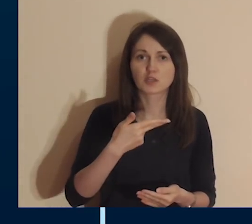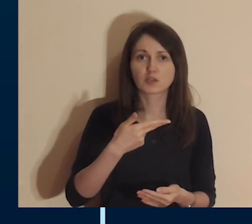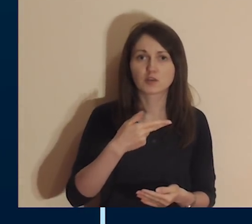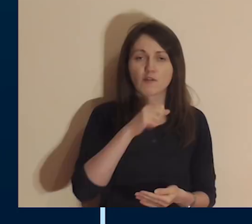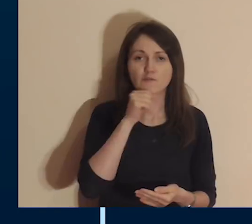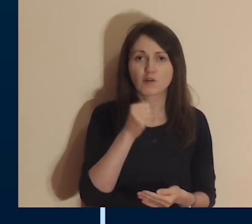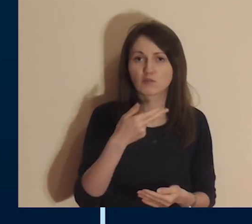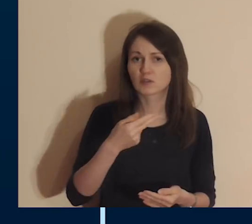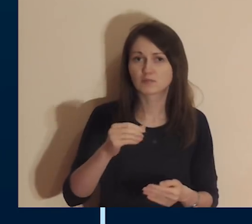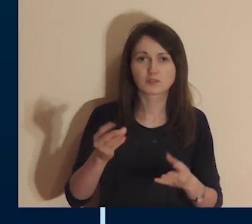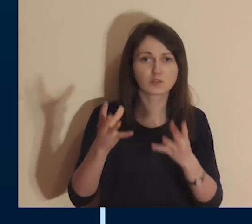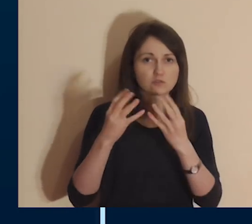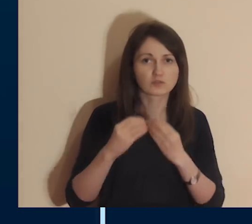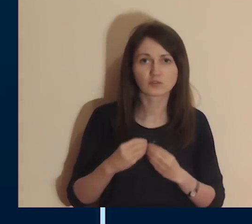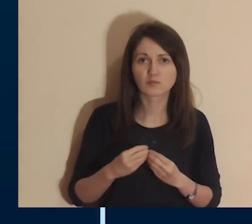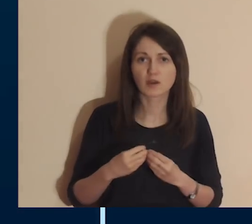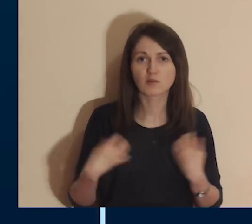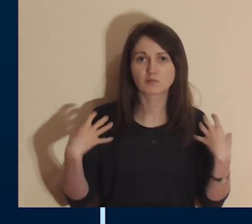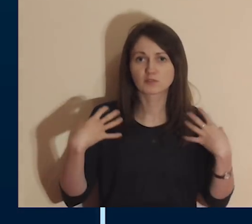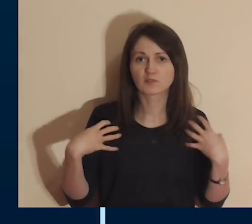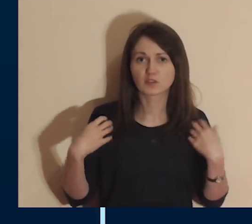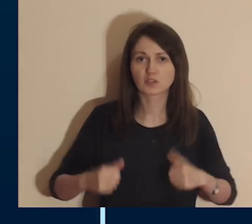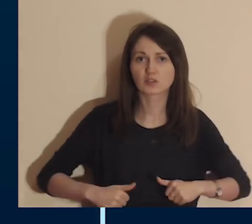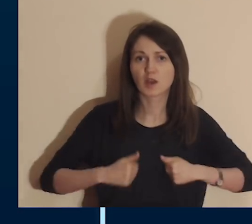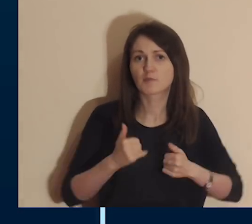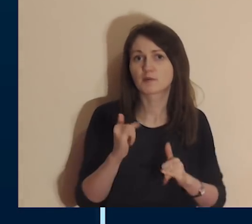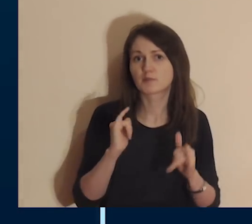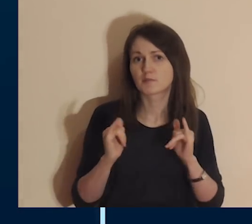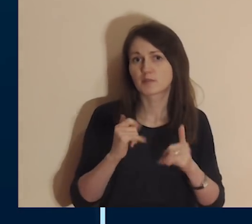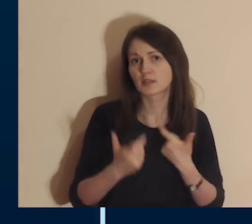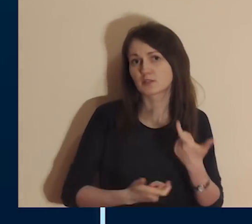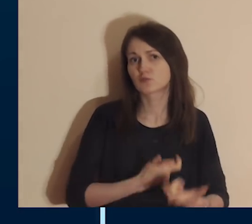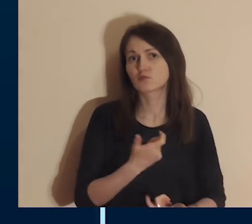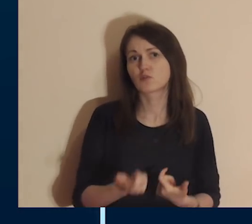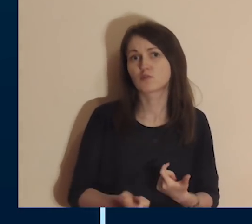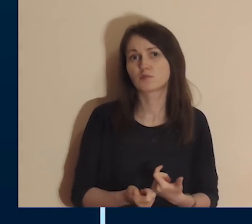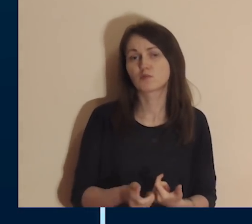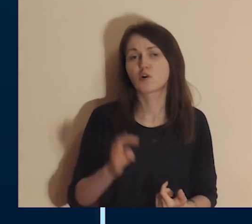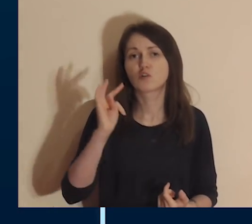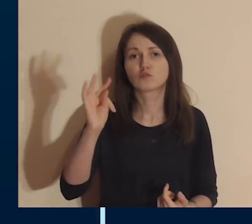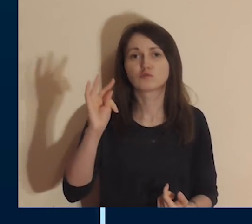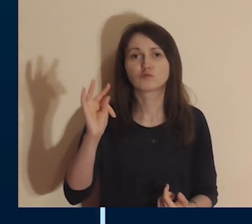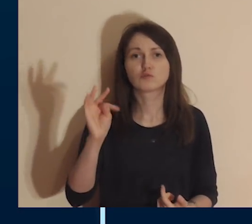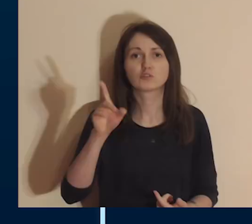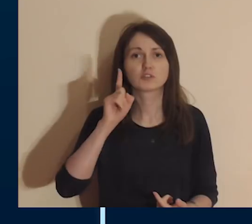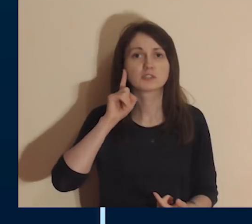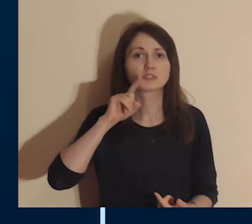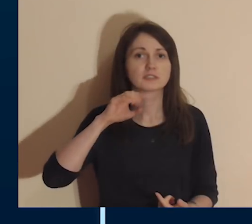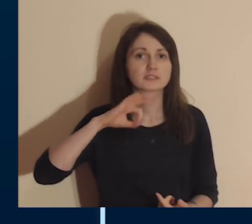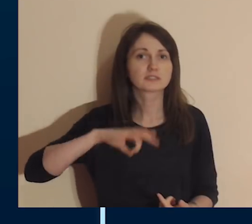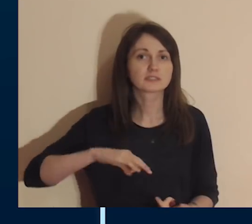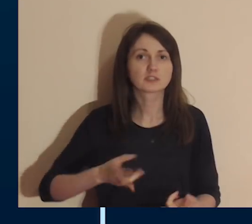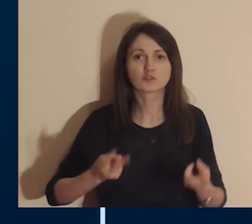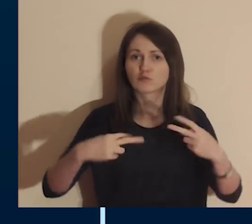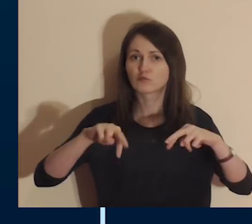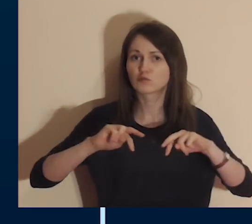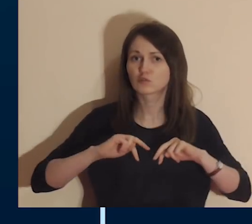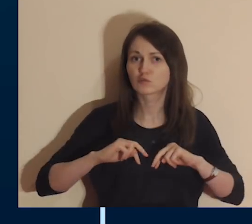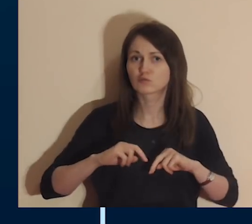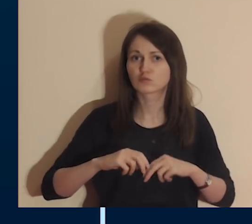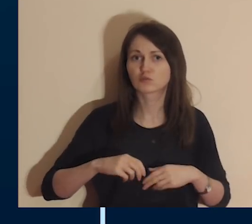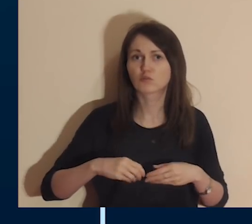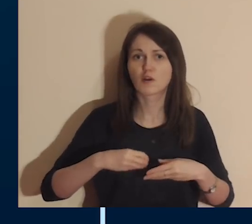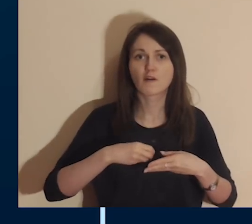koźlęcia, żebym się zabawił z przyjaciółmi. Skoro jednak wrócił ten syn twój, który roztrwonił